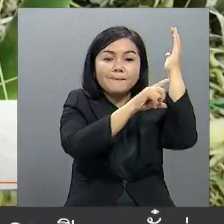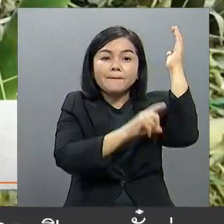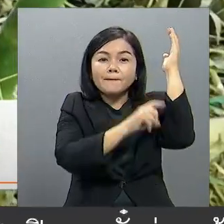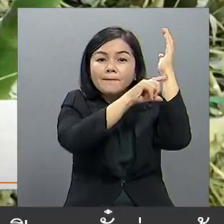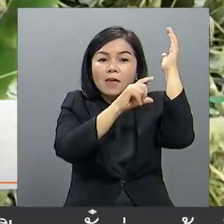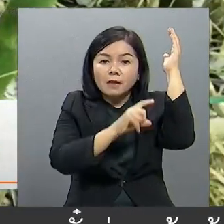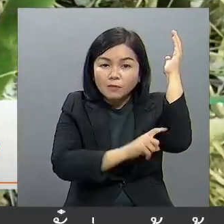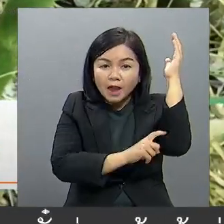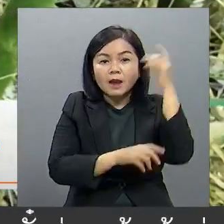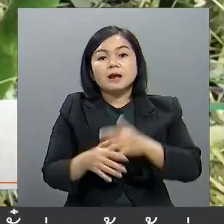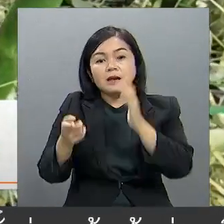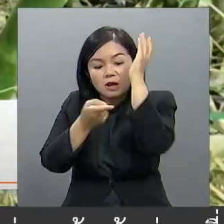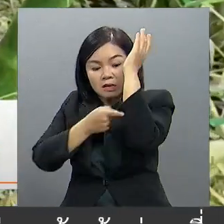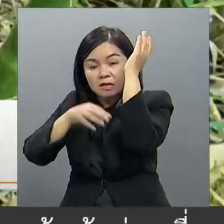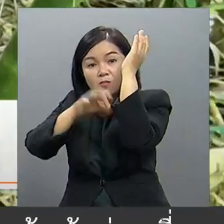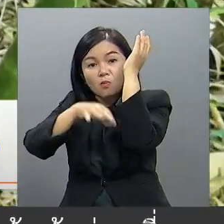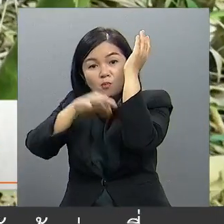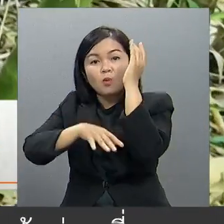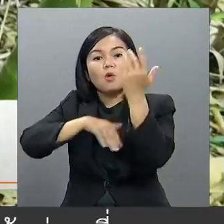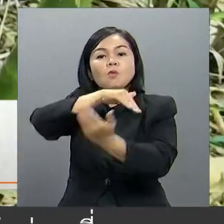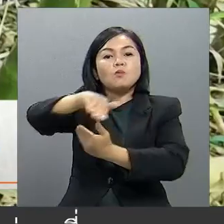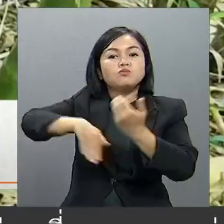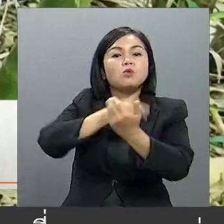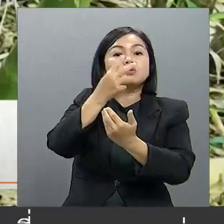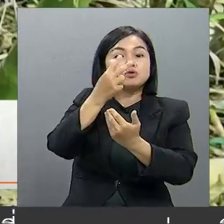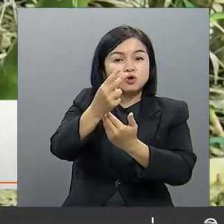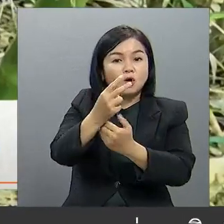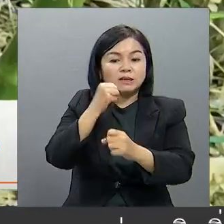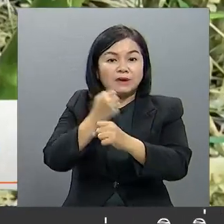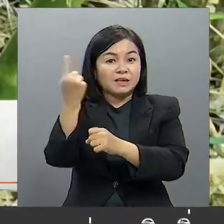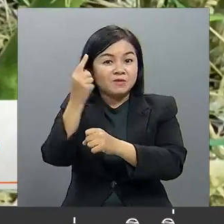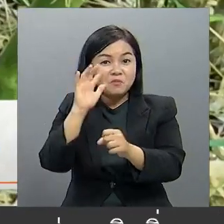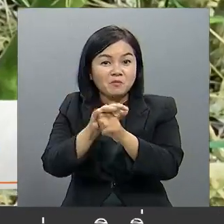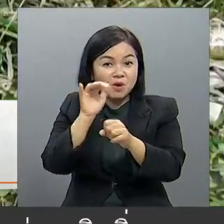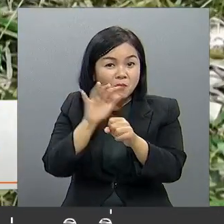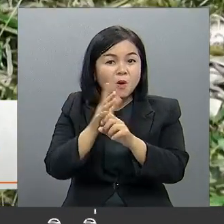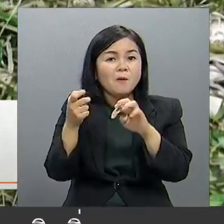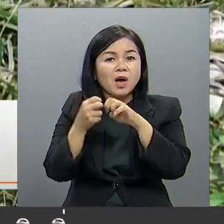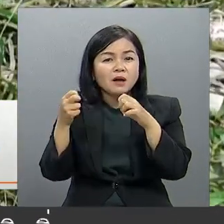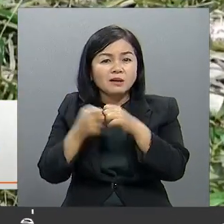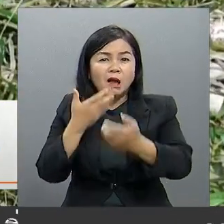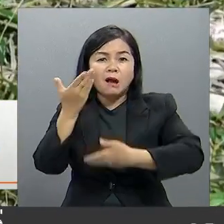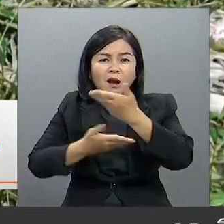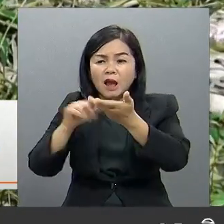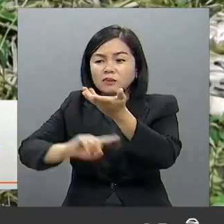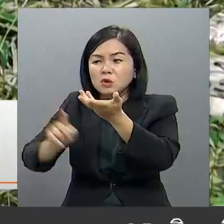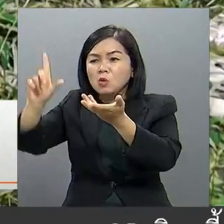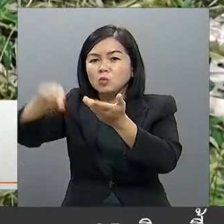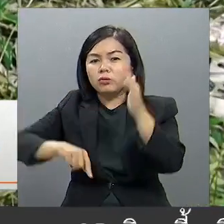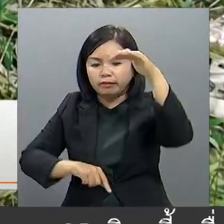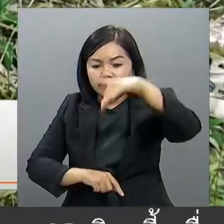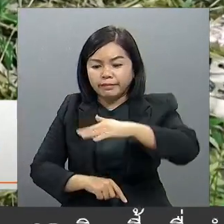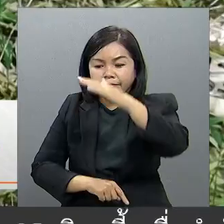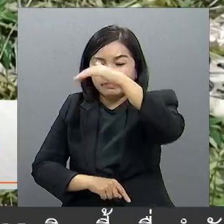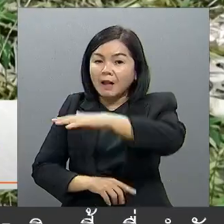ทีมีปัหาเรื่องของราคาพ้ผลิที่ขึ้ๆ อยู่ตลอดเวลาเลย